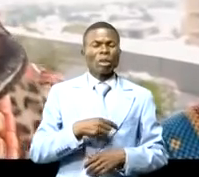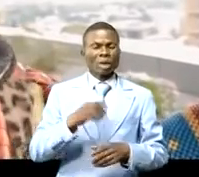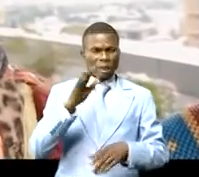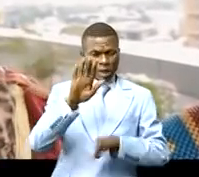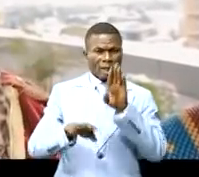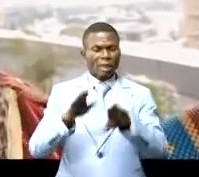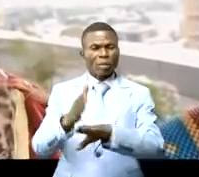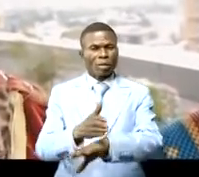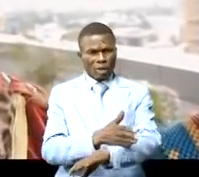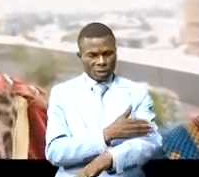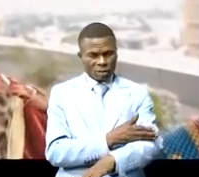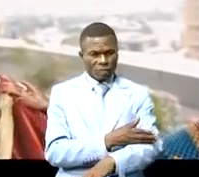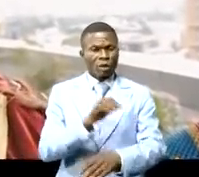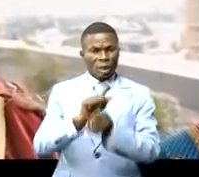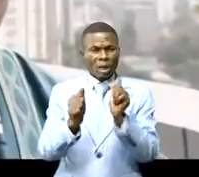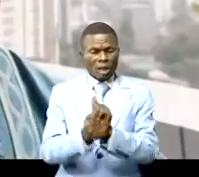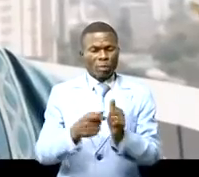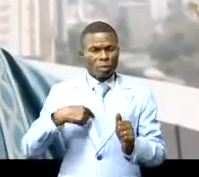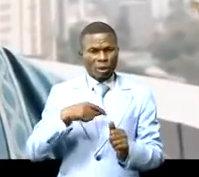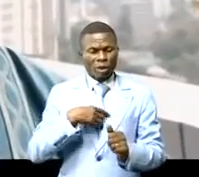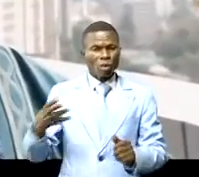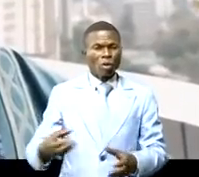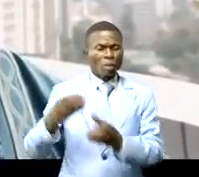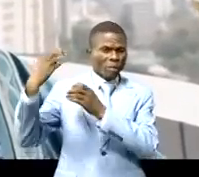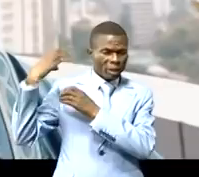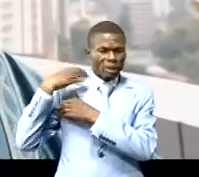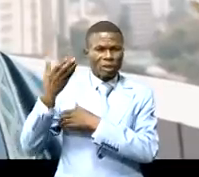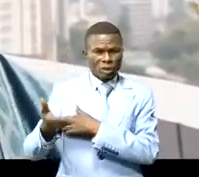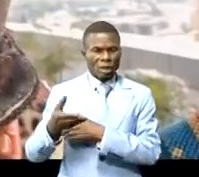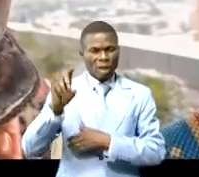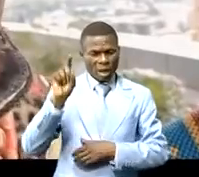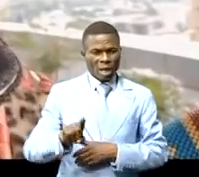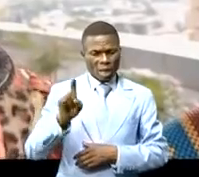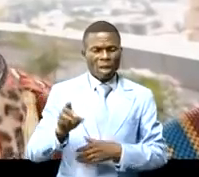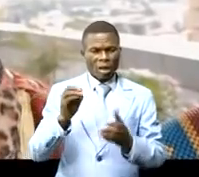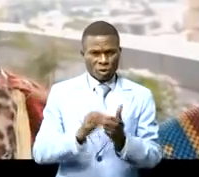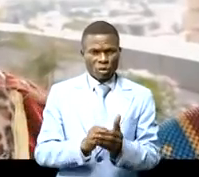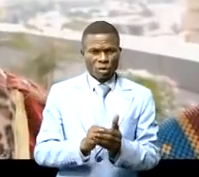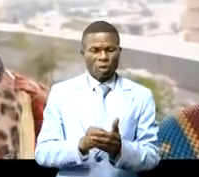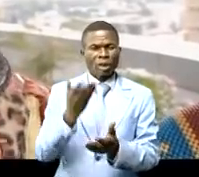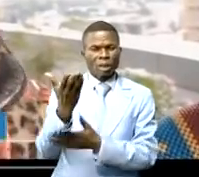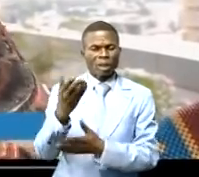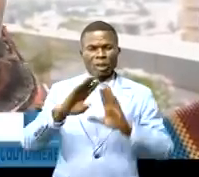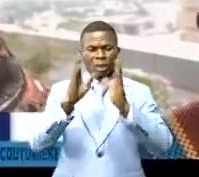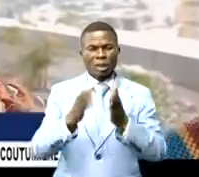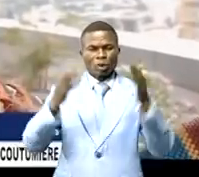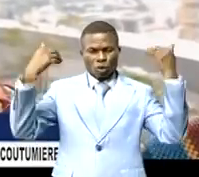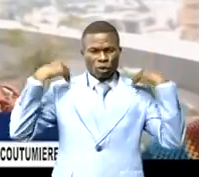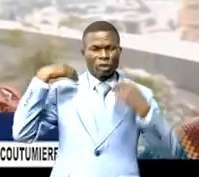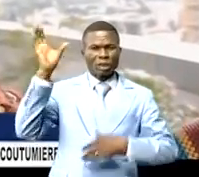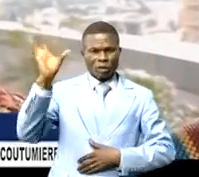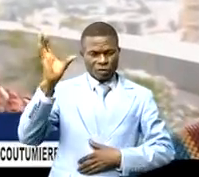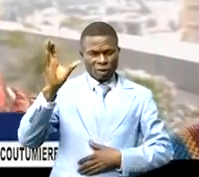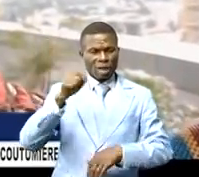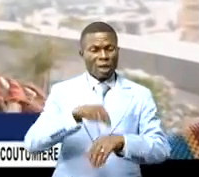continue, que nos préoccupations sont prises en charge. Également, nous voudrions ici faire appel à tous les chefs coutumiers. Les